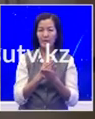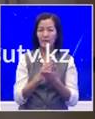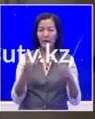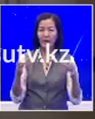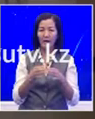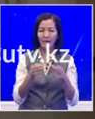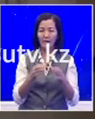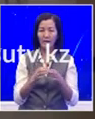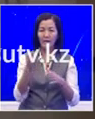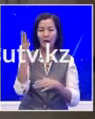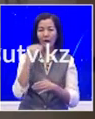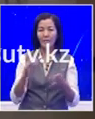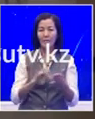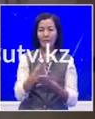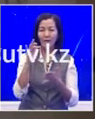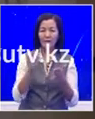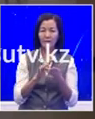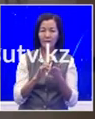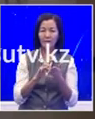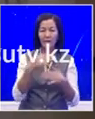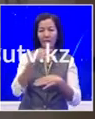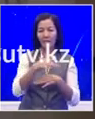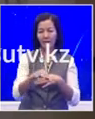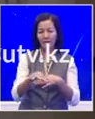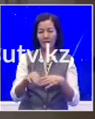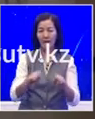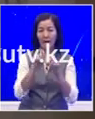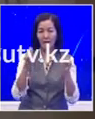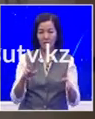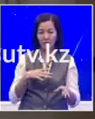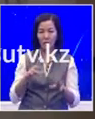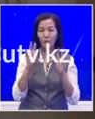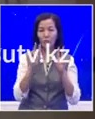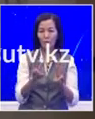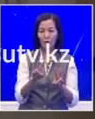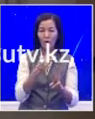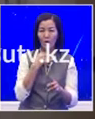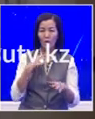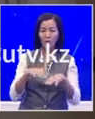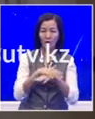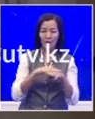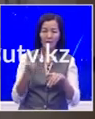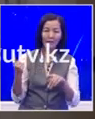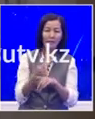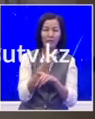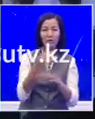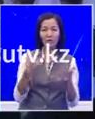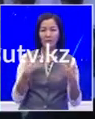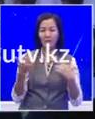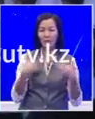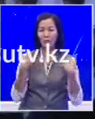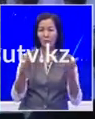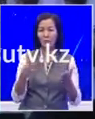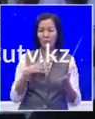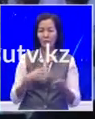өзі Алматы қаласында орналасқан филиал ретінде, бірақ осы Талдықорғанның жұртына келіп, міне екінші рет келіп концертін беріп отыр.